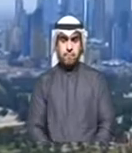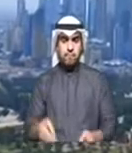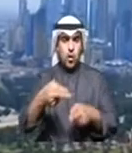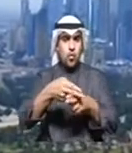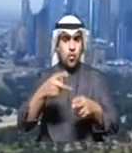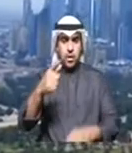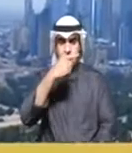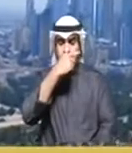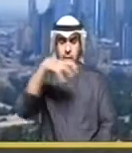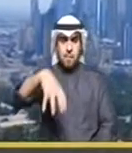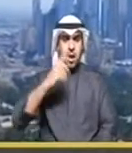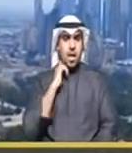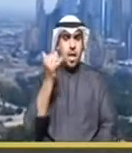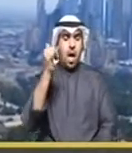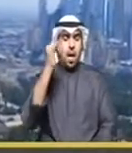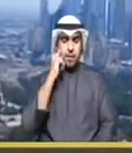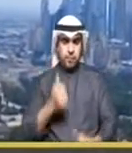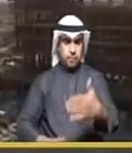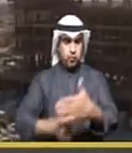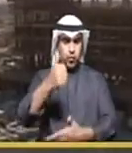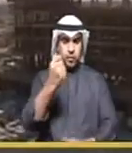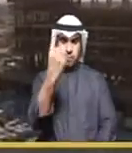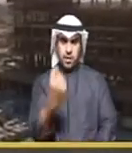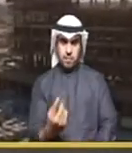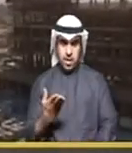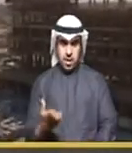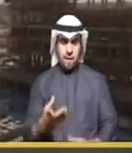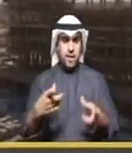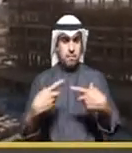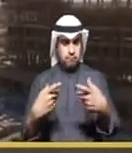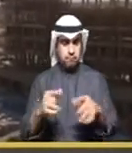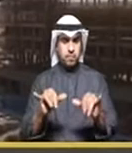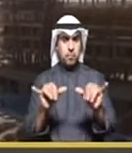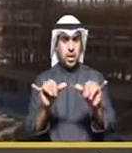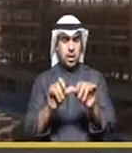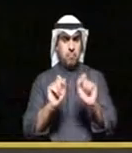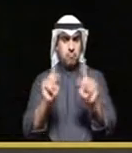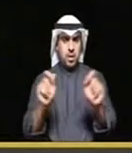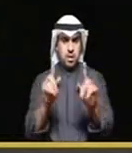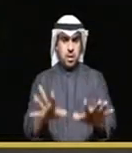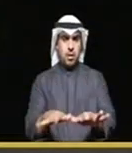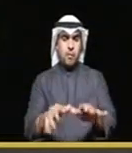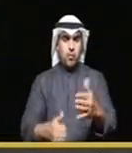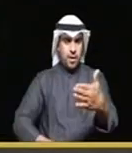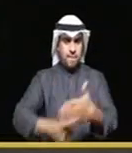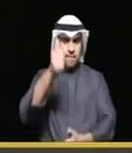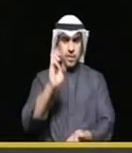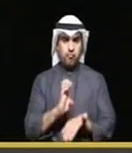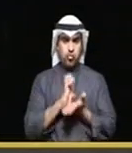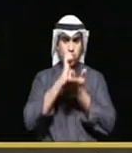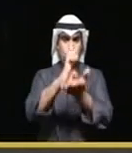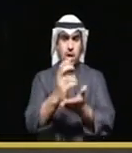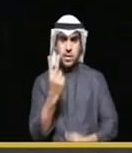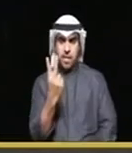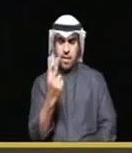الكويت هي الأفضل عربيا بلا منازع في التطبيقات الذكية، فقد فازت وزارة الأشغال العامة بجائزتي درع الحكومة